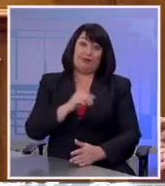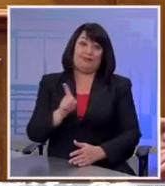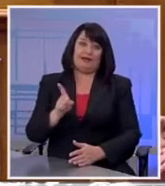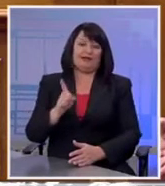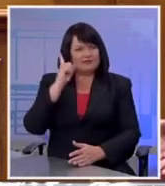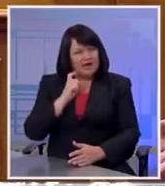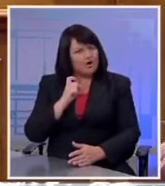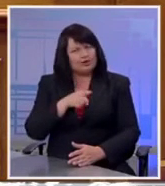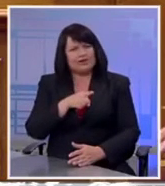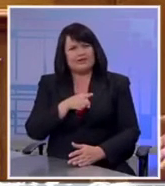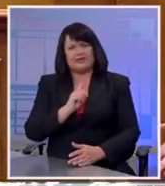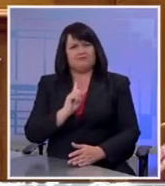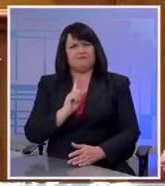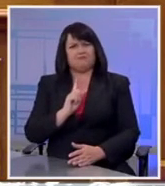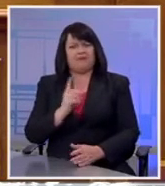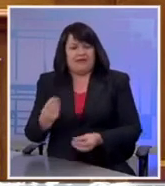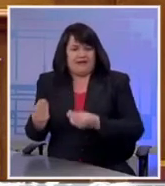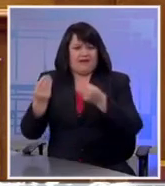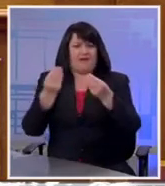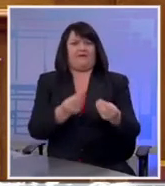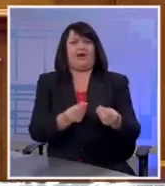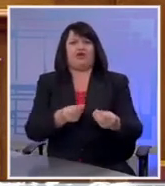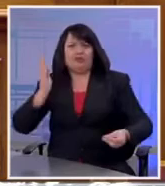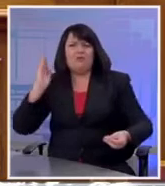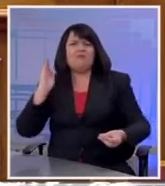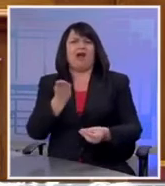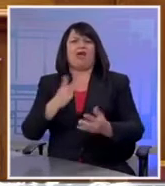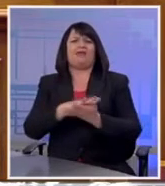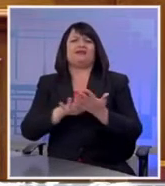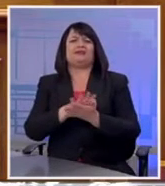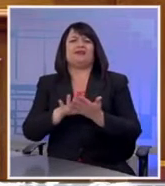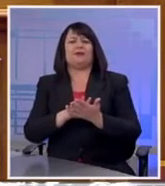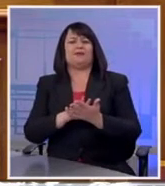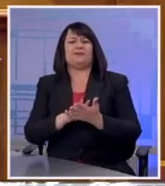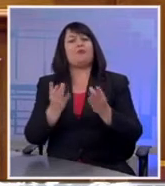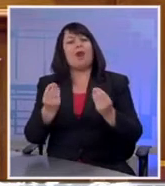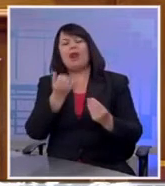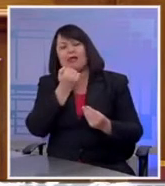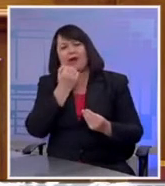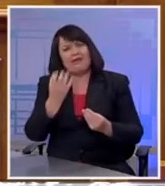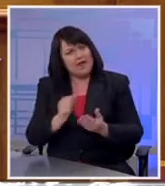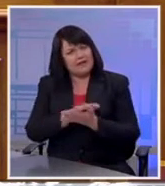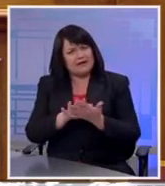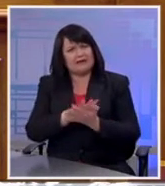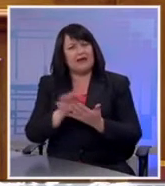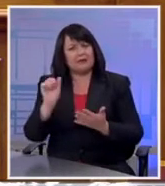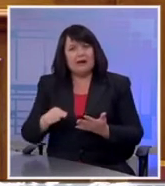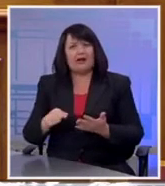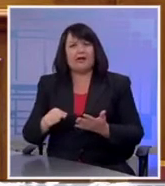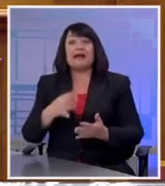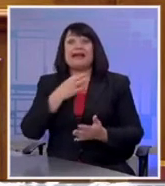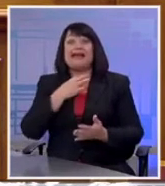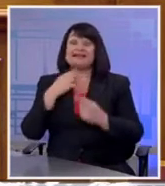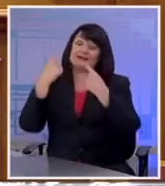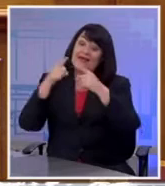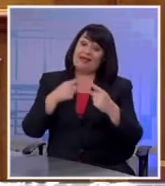είστε. Πάτε να χρεωθείτε, δηλαδή, με μία δίωξη. Η θρησκεία μπορεί να έχει κάνει πολλά λάθη. Η θρησκεία άλλα χρειάζεται